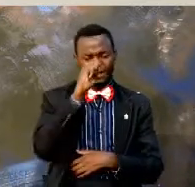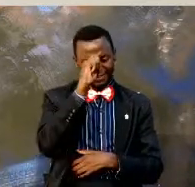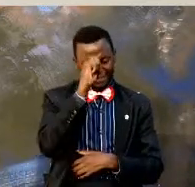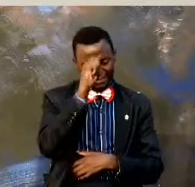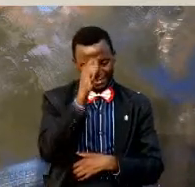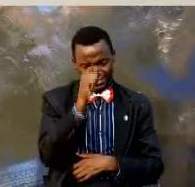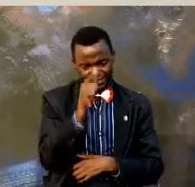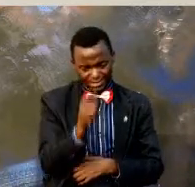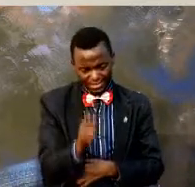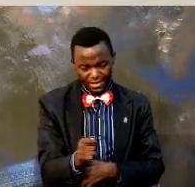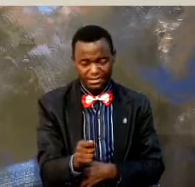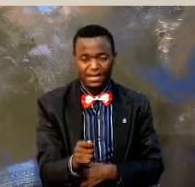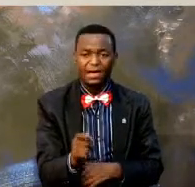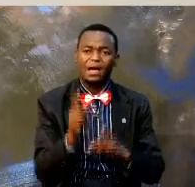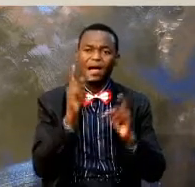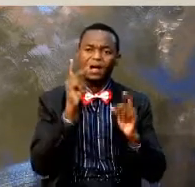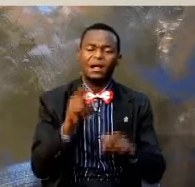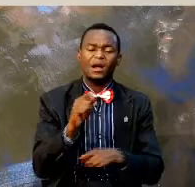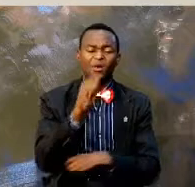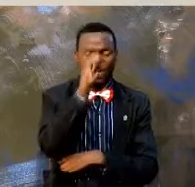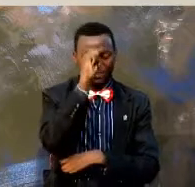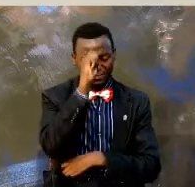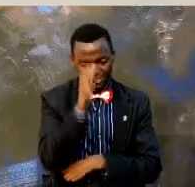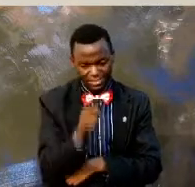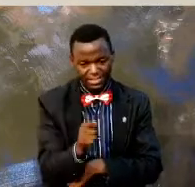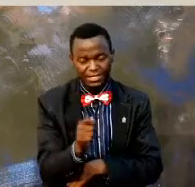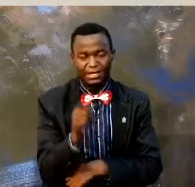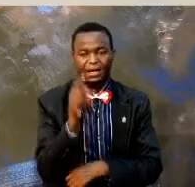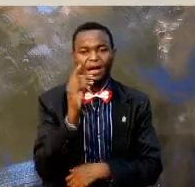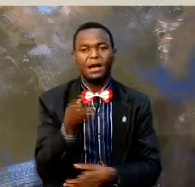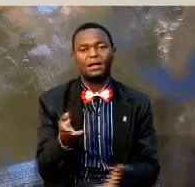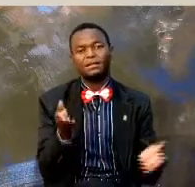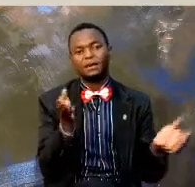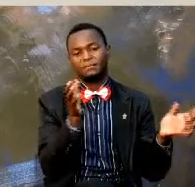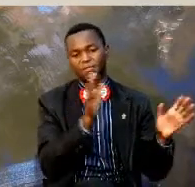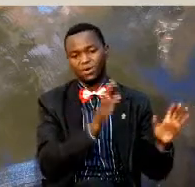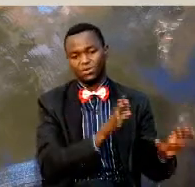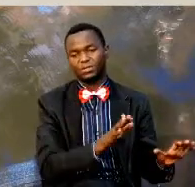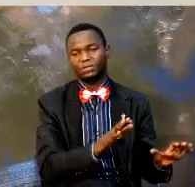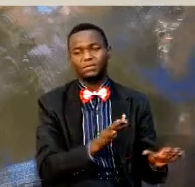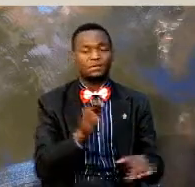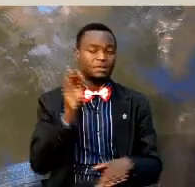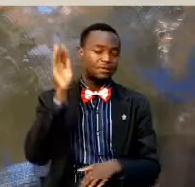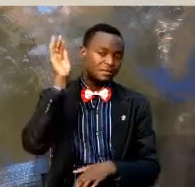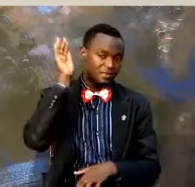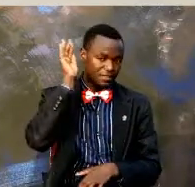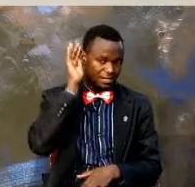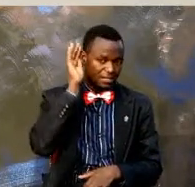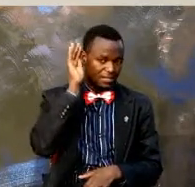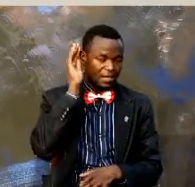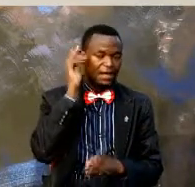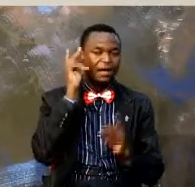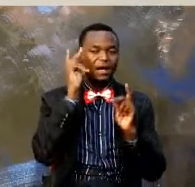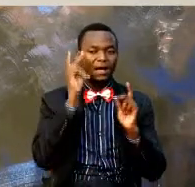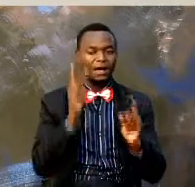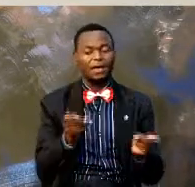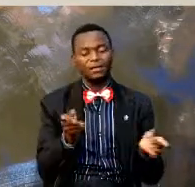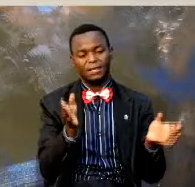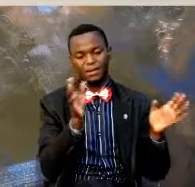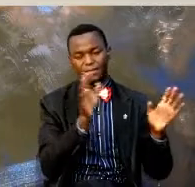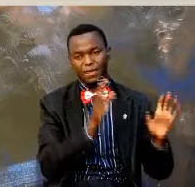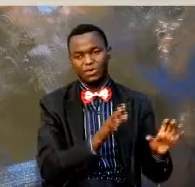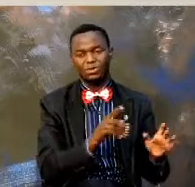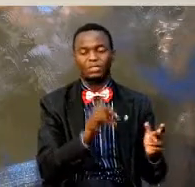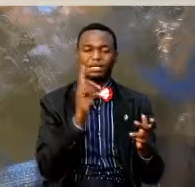alijinyenyekeza akawa mtii hata mauti. Sikiliza wapendwa, hata mauti.